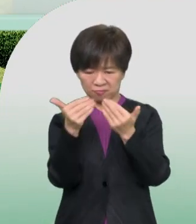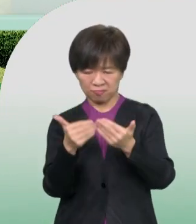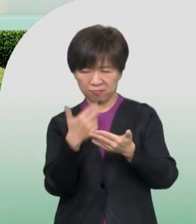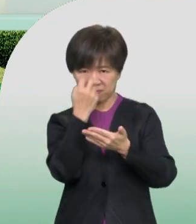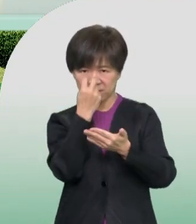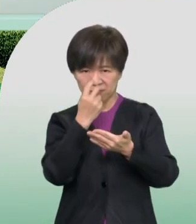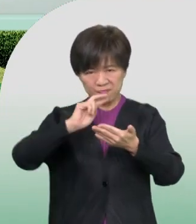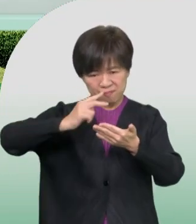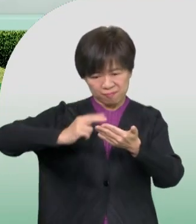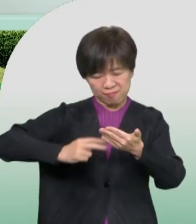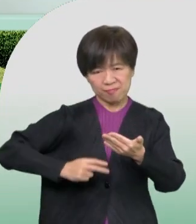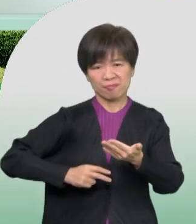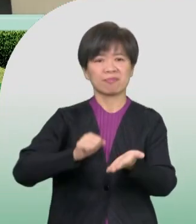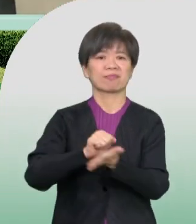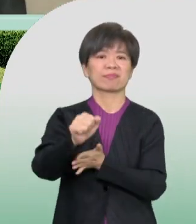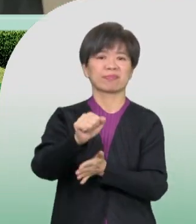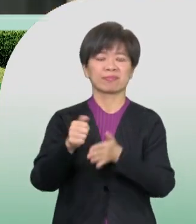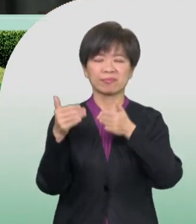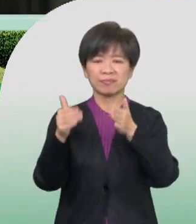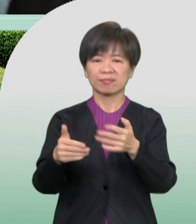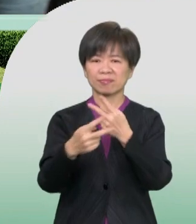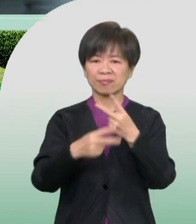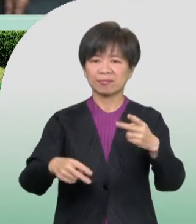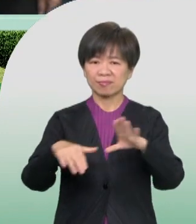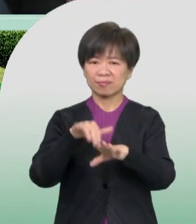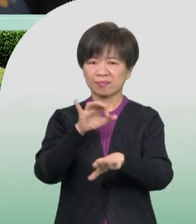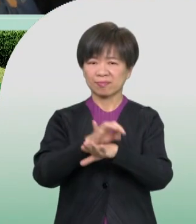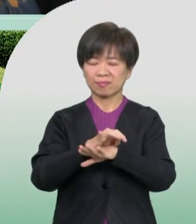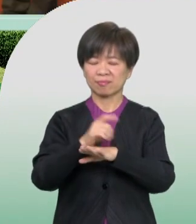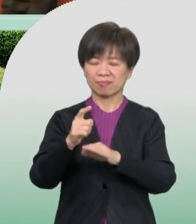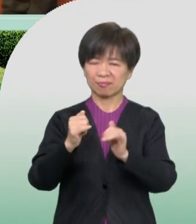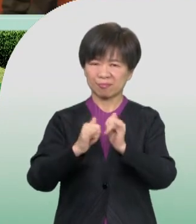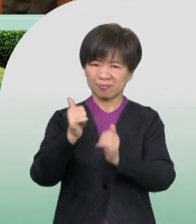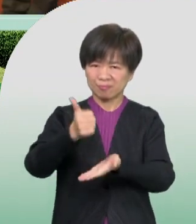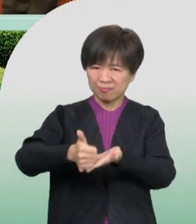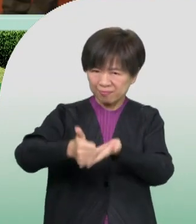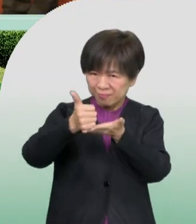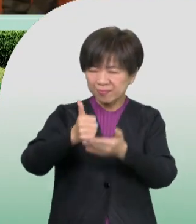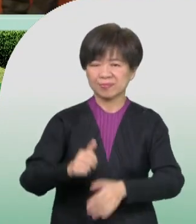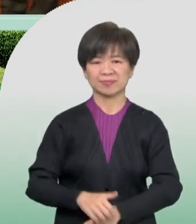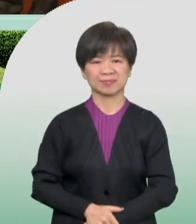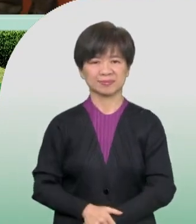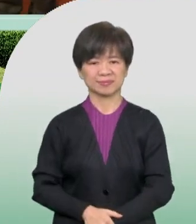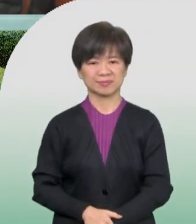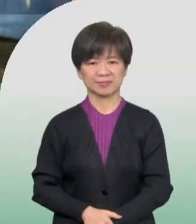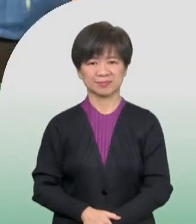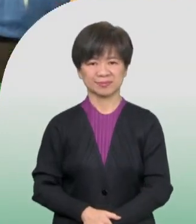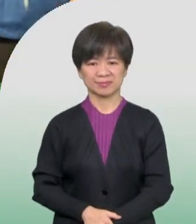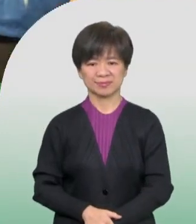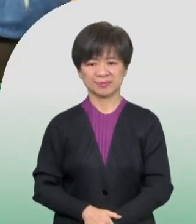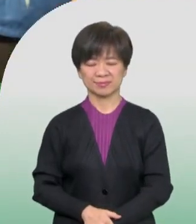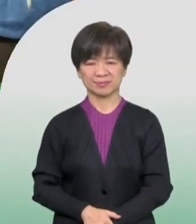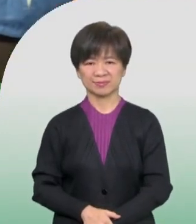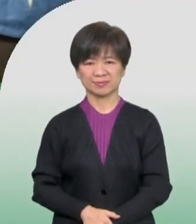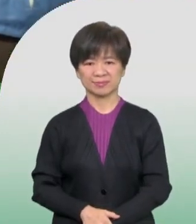给教育团出版，安尼做黑味道而团客家文化家资金。